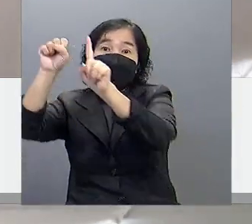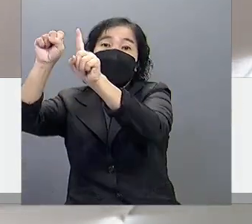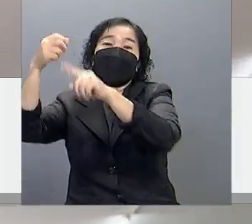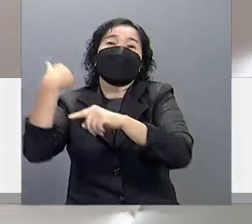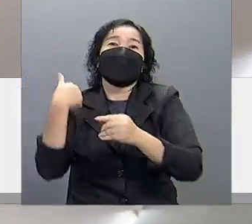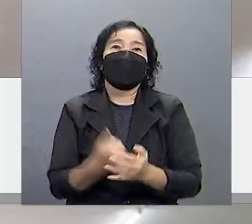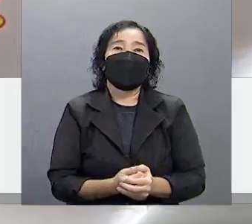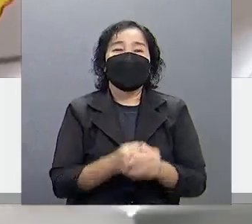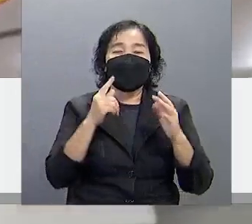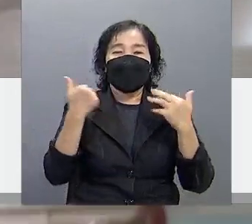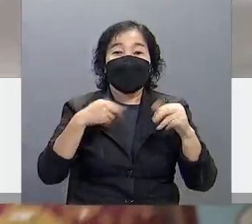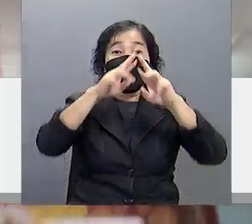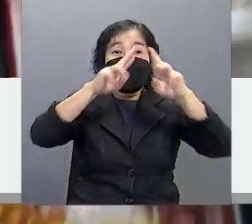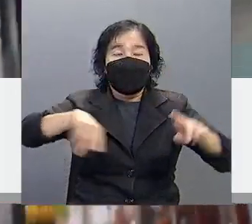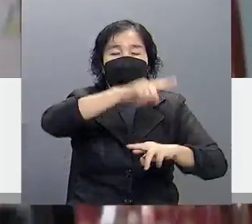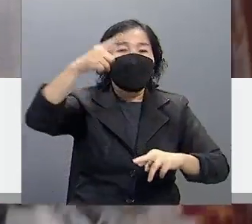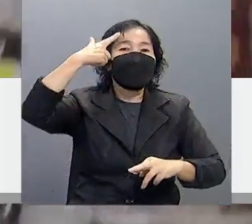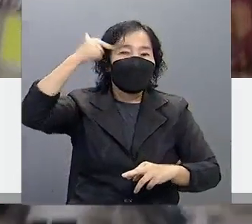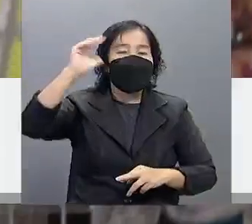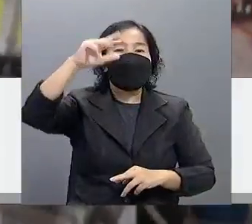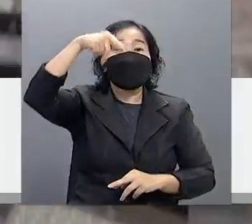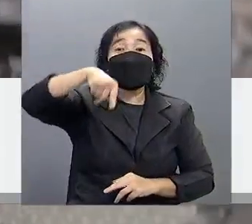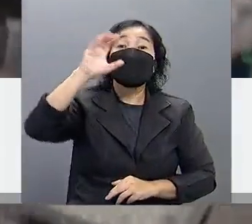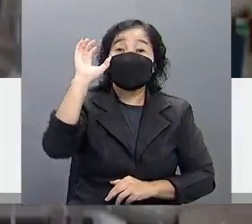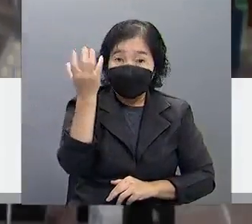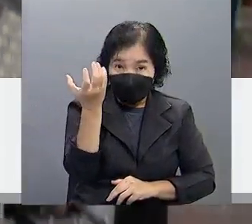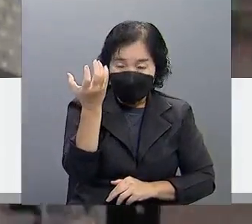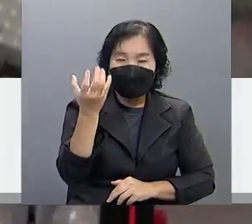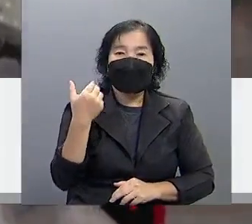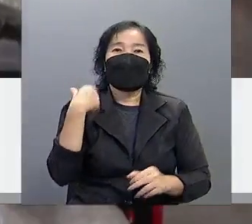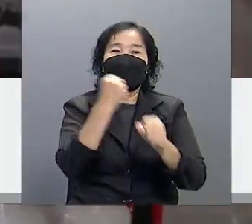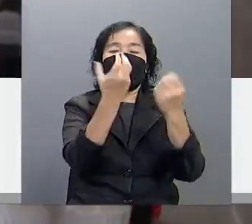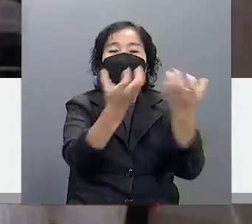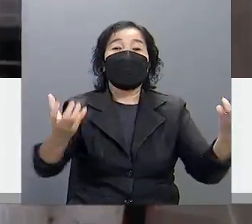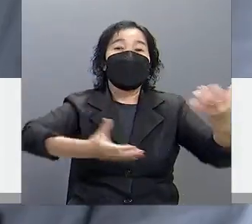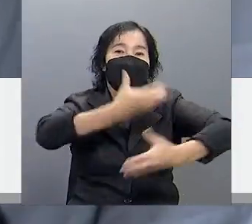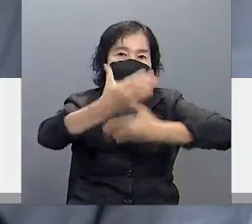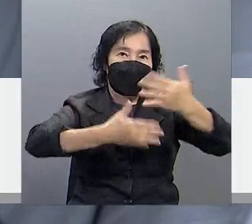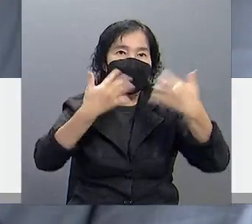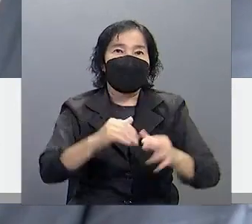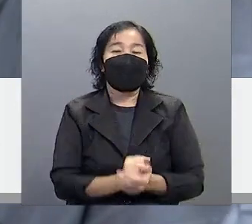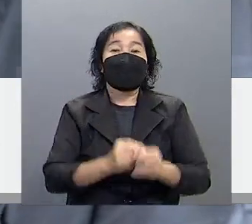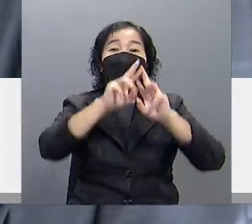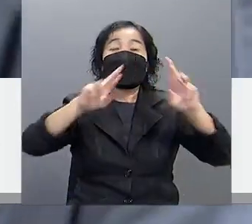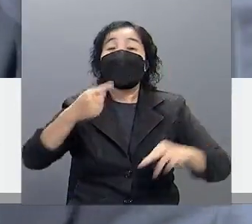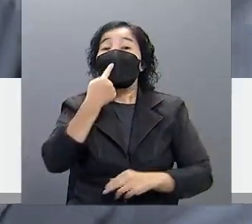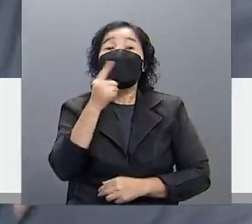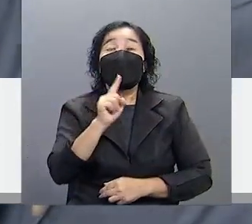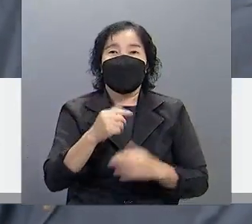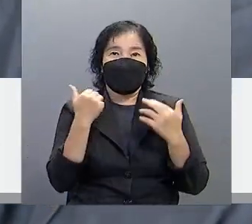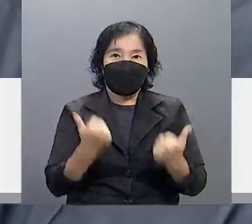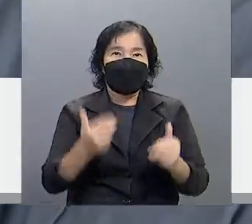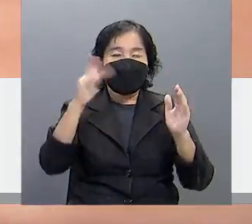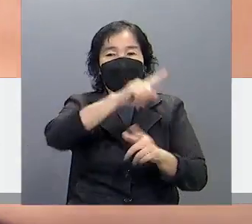ร้านจำหน่ายโซล่าเซลล์ในจังหวัดพิษณุโลกนั้นได้วางขายค่ะเจ้าของร้านบอกว่าปัจจุบันพวก